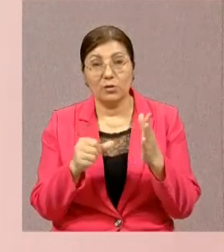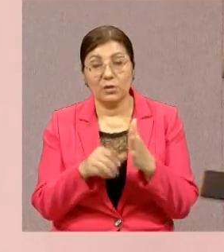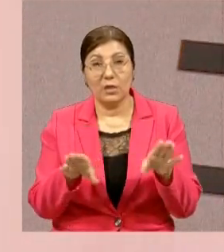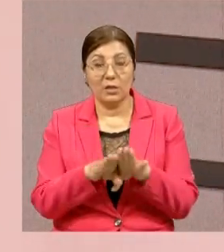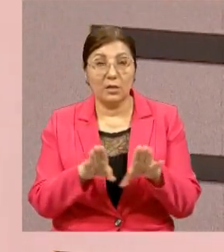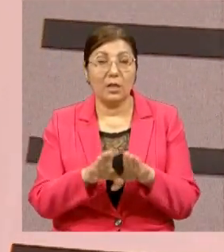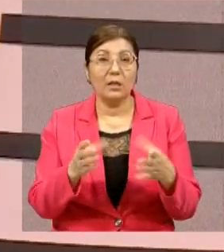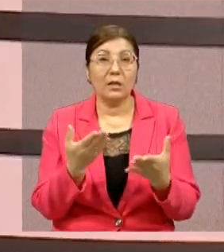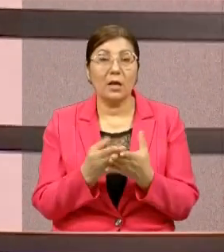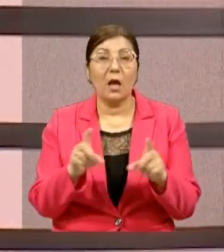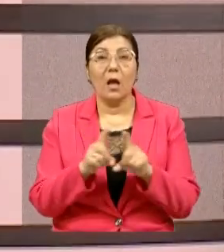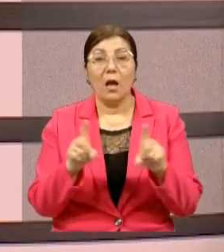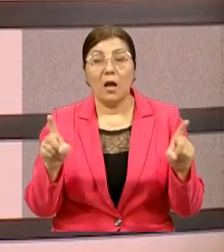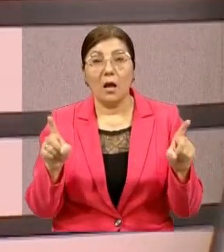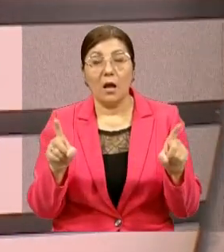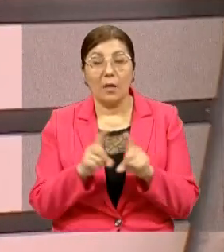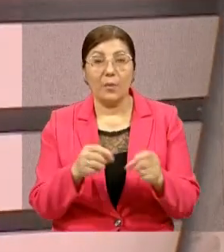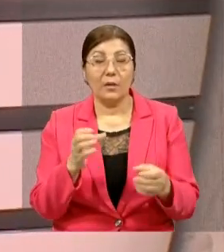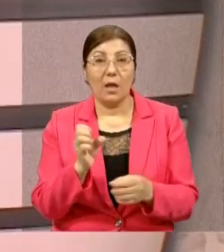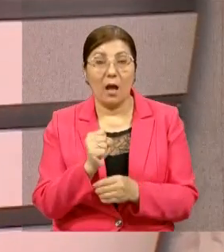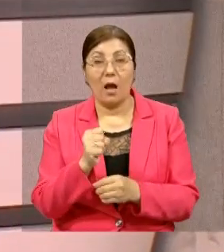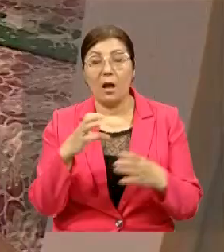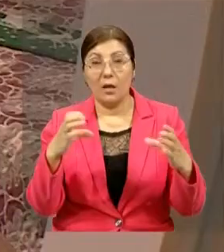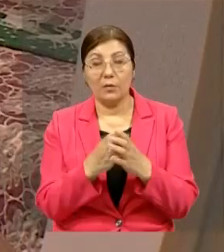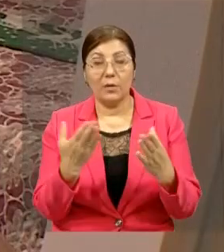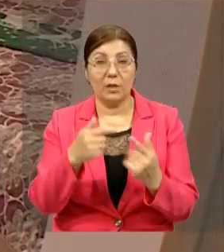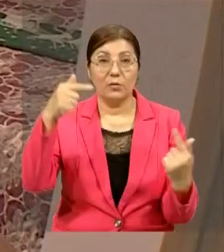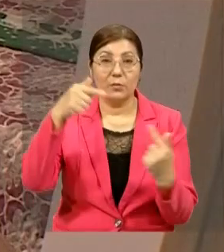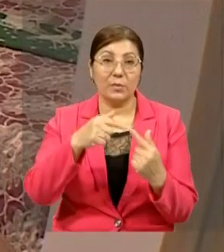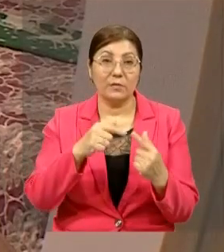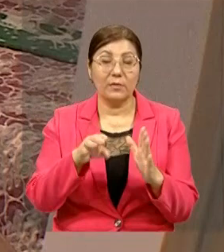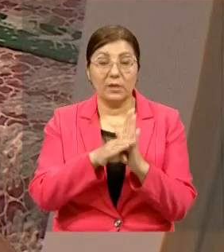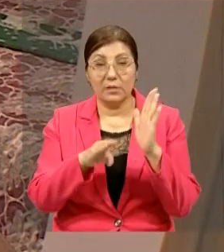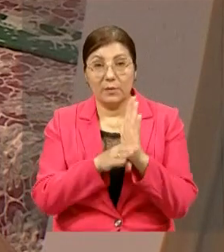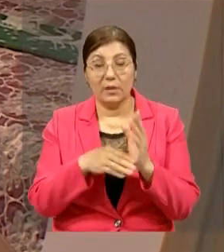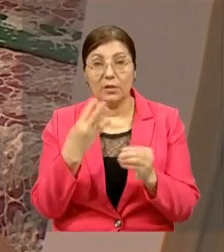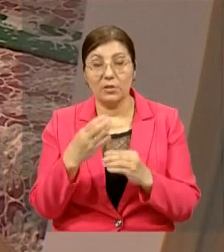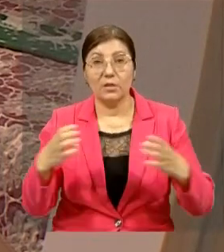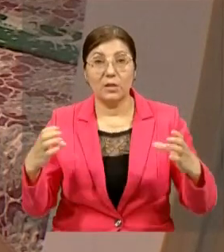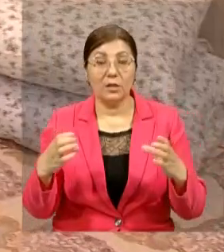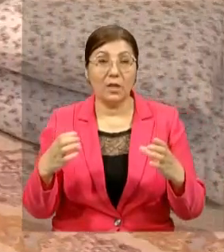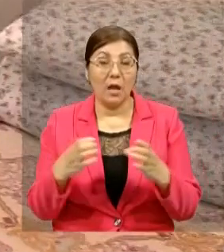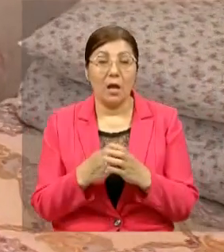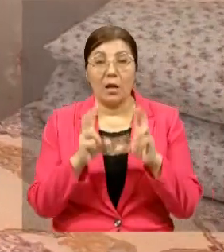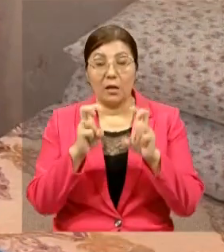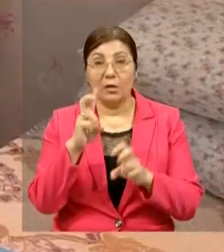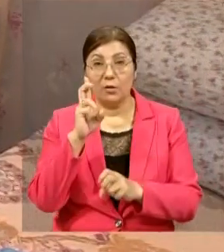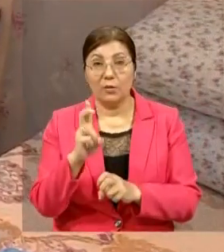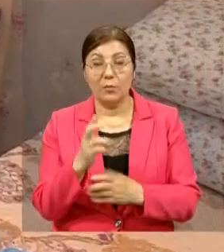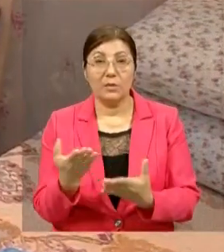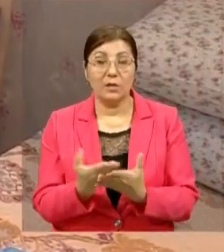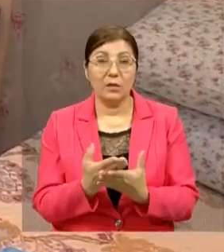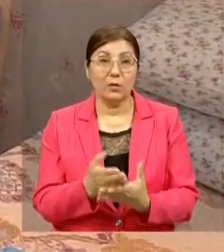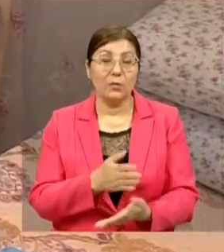них пять многофункциональных комплексов категории А которые соответствуют всем национальным стандартам и четыре объекта категории Б которые предоставляют